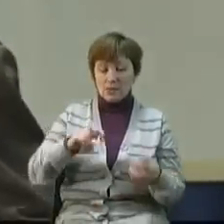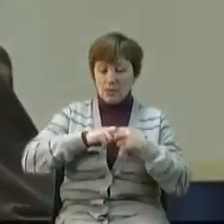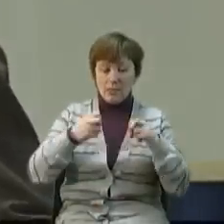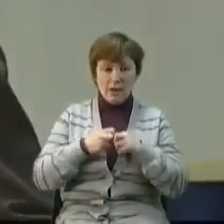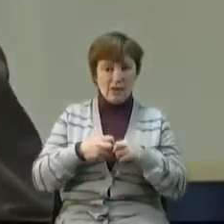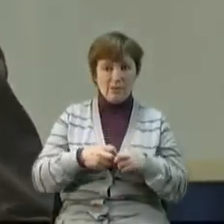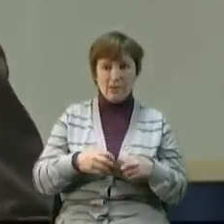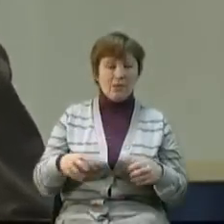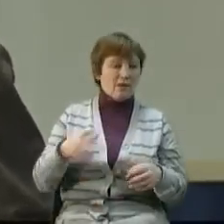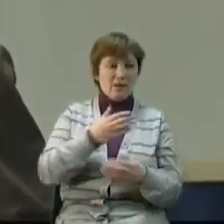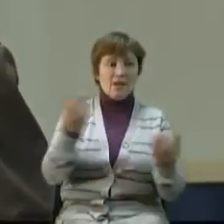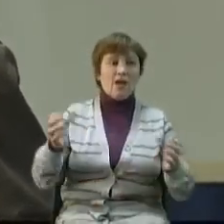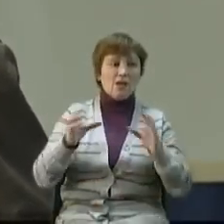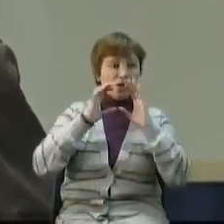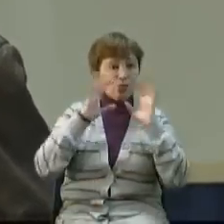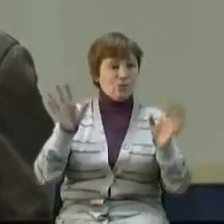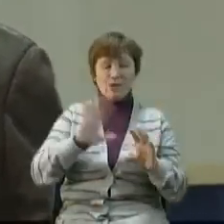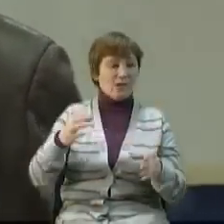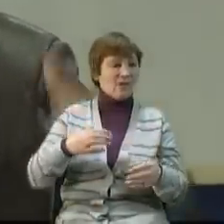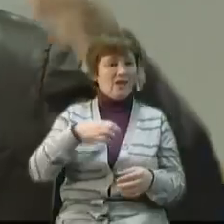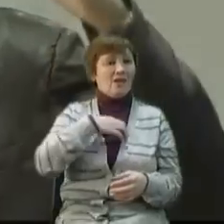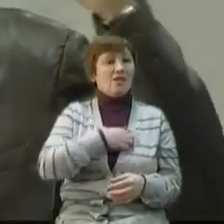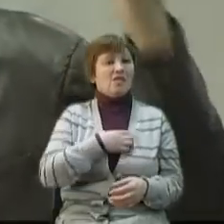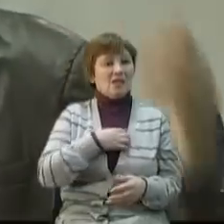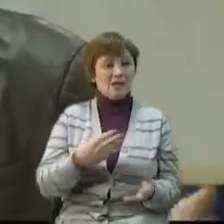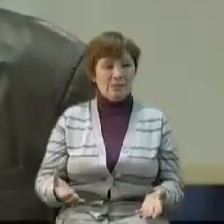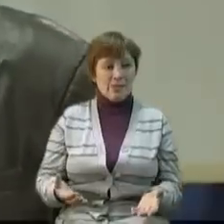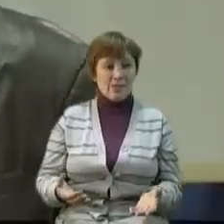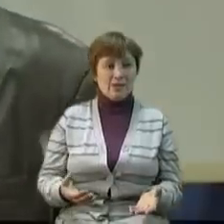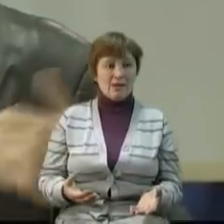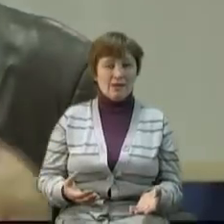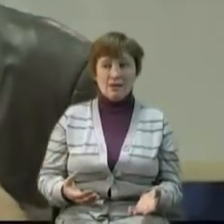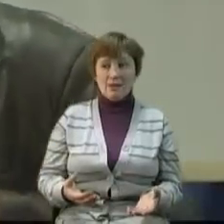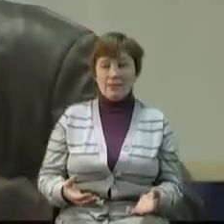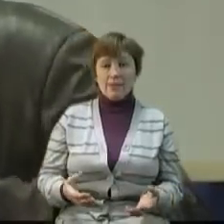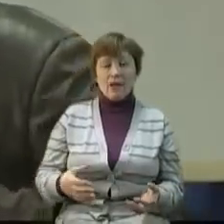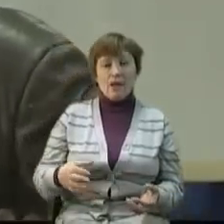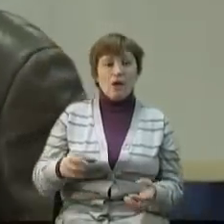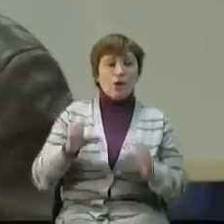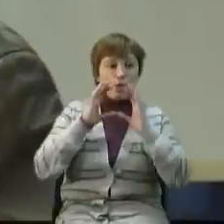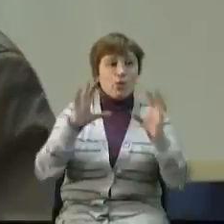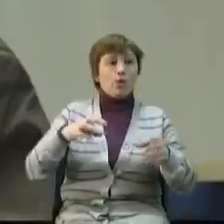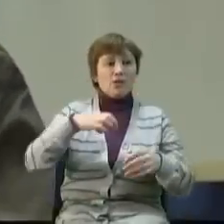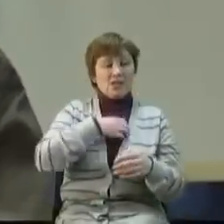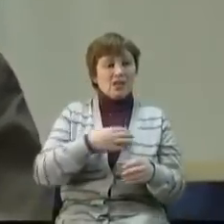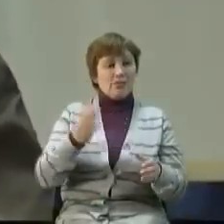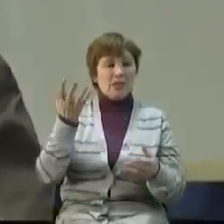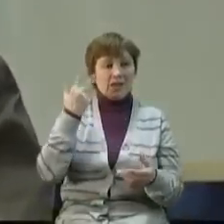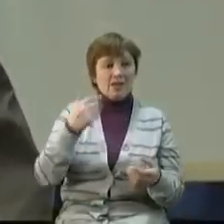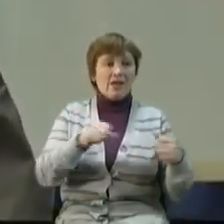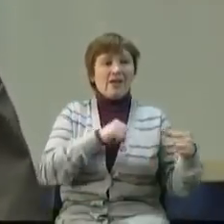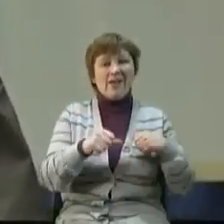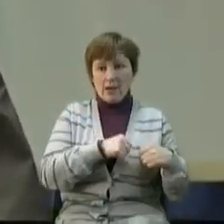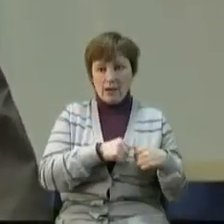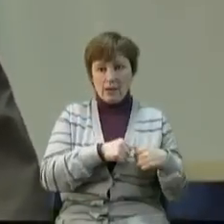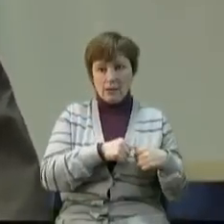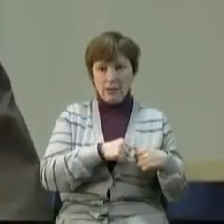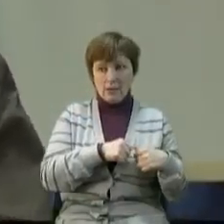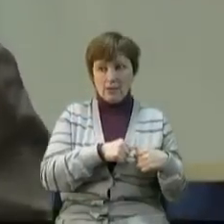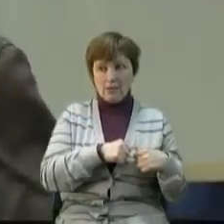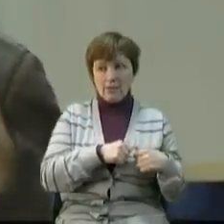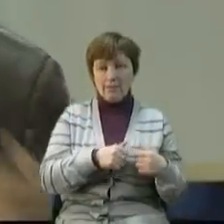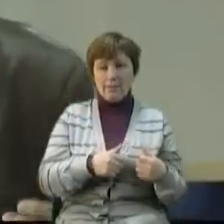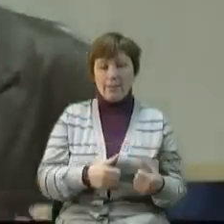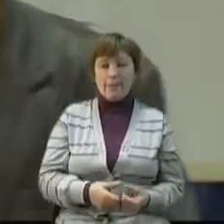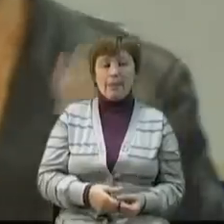скорбит? Когда грех. Когда мы огорчаем Духа Святого, наш дух огорчается, тогда он скорбит.